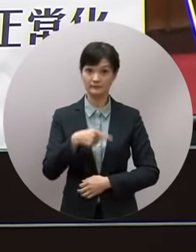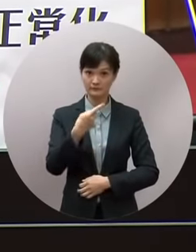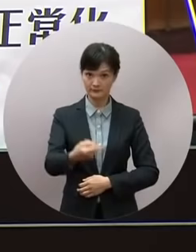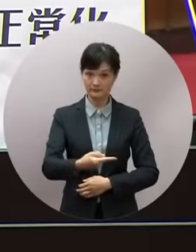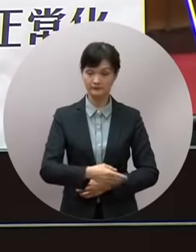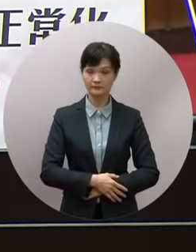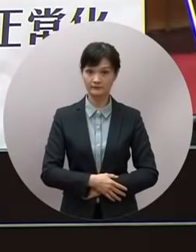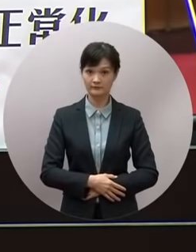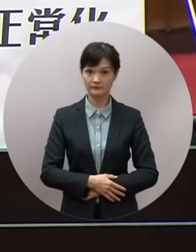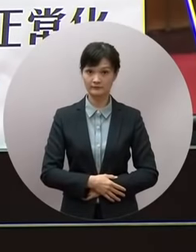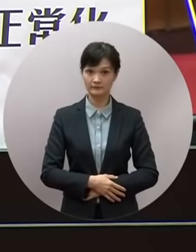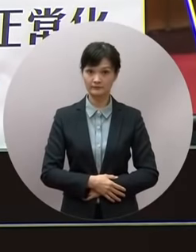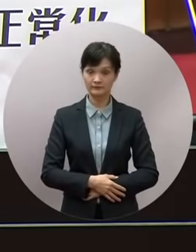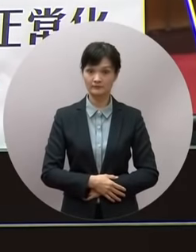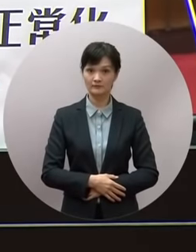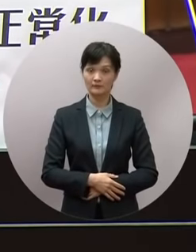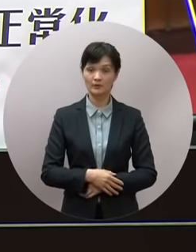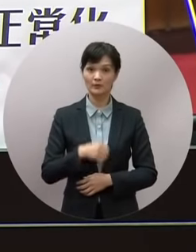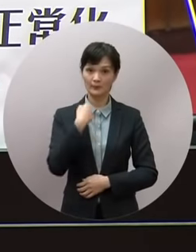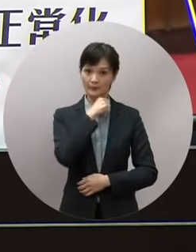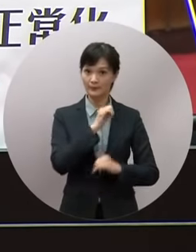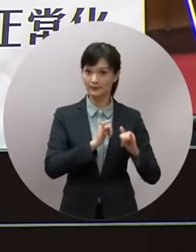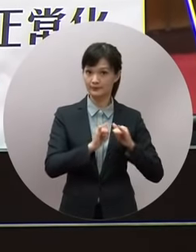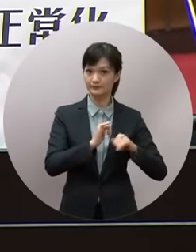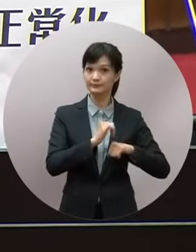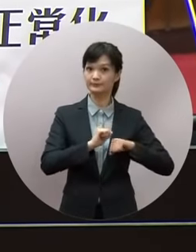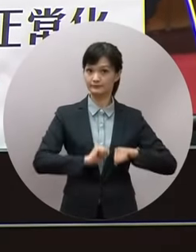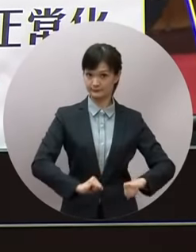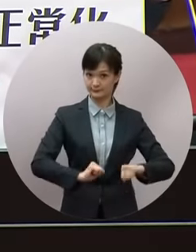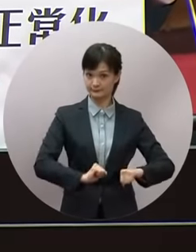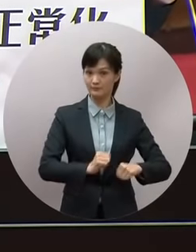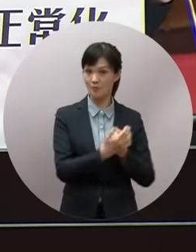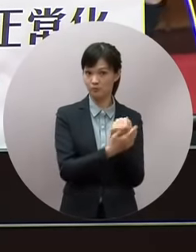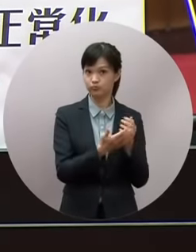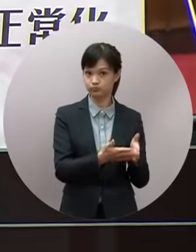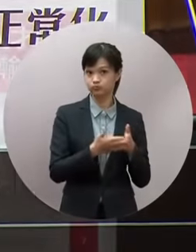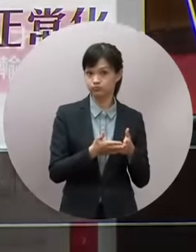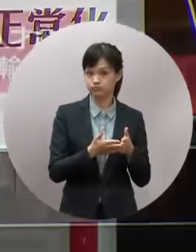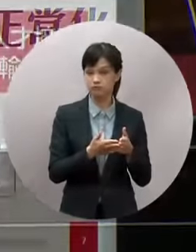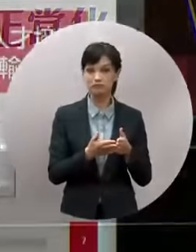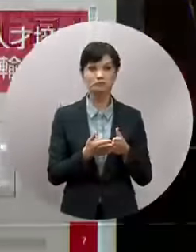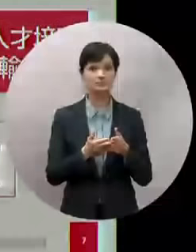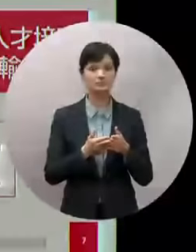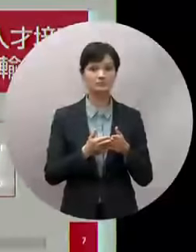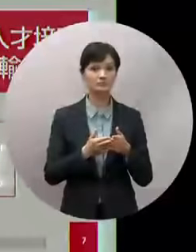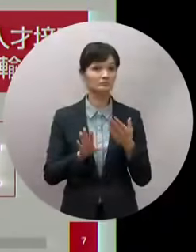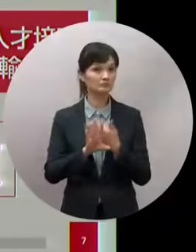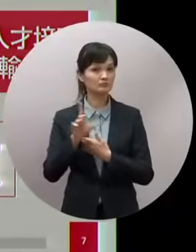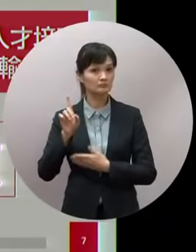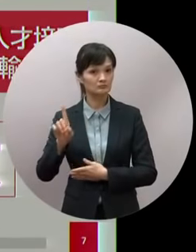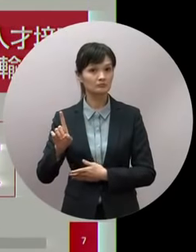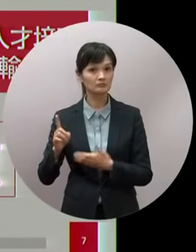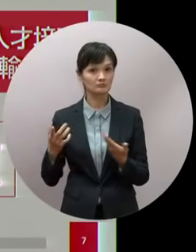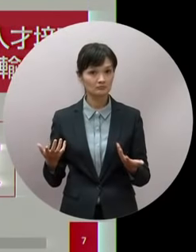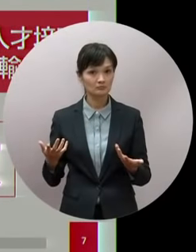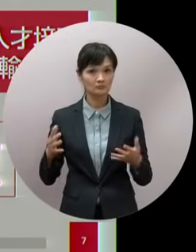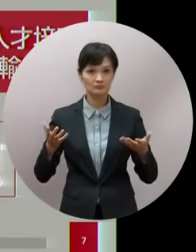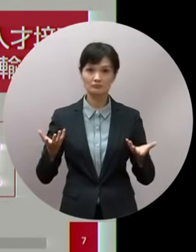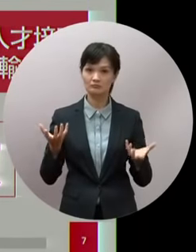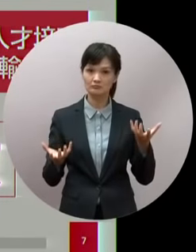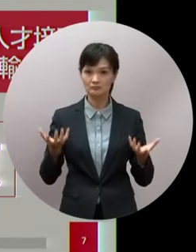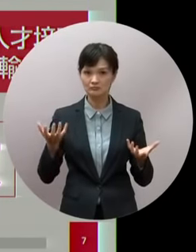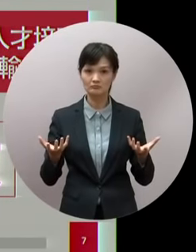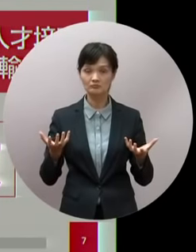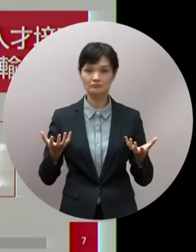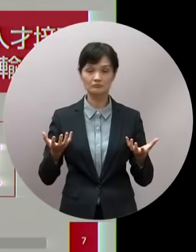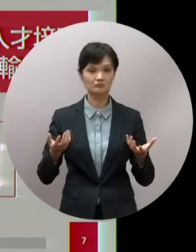在维护国人的健康，防疫是天平的一端，但是天平的另外一端，就如同我们